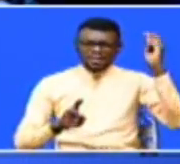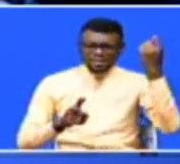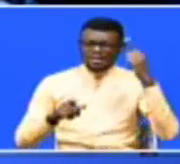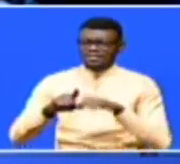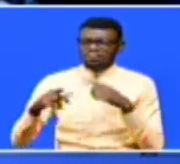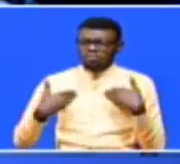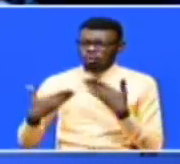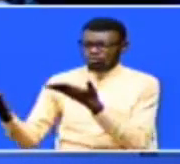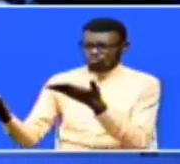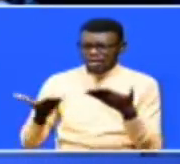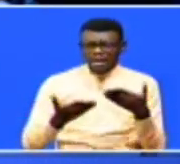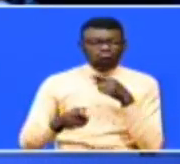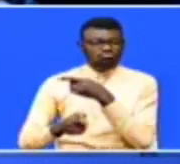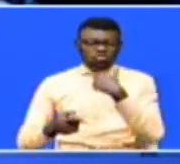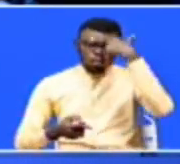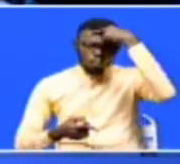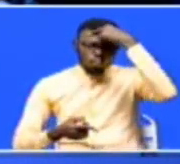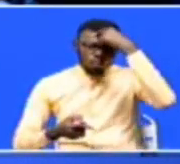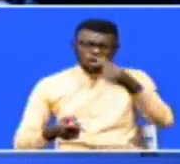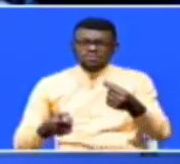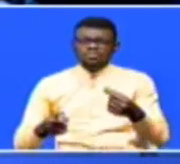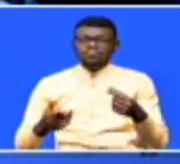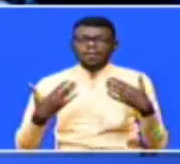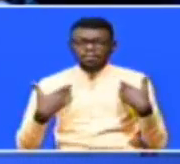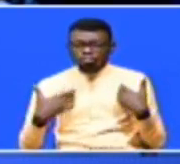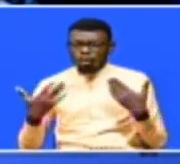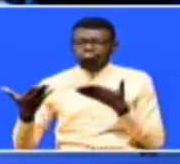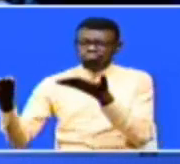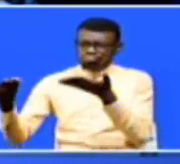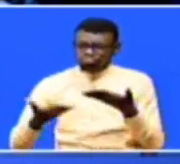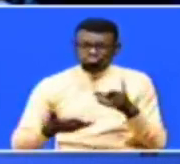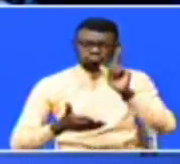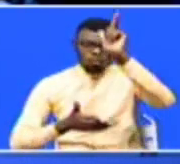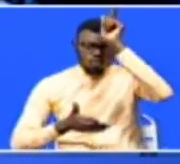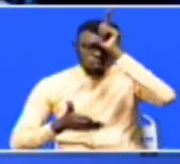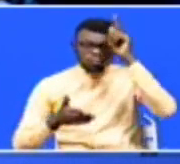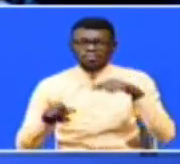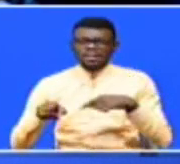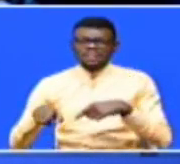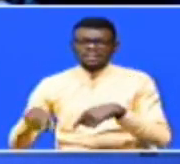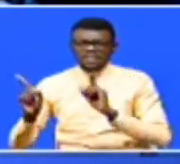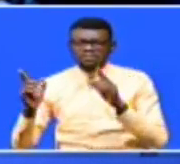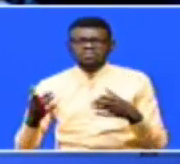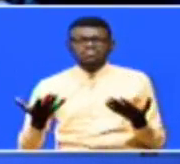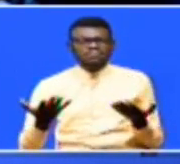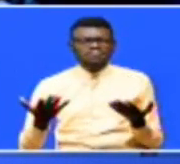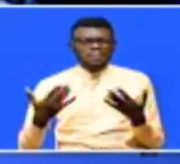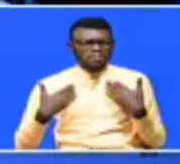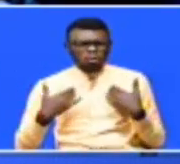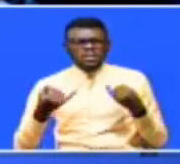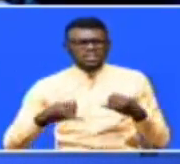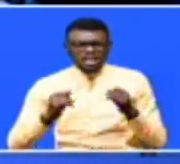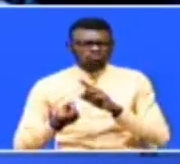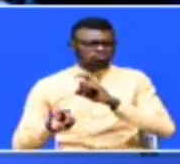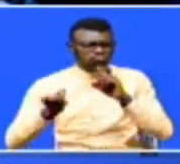Moses Wetangula. Wetangula alikuwa anakaribishwa nyumbani baada ya kuepuka majaribio ya kumuondoa kama kinara wa chama